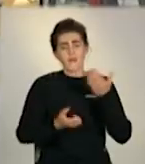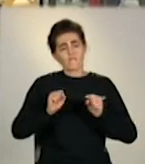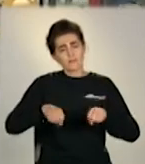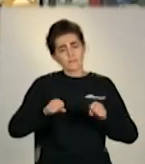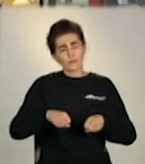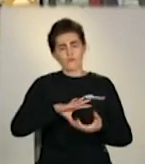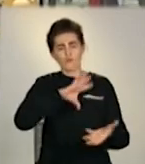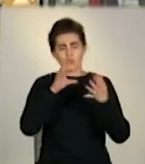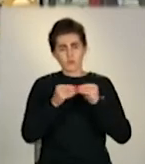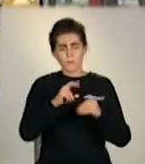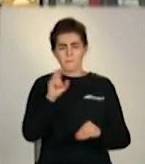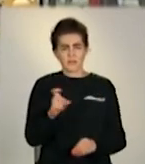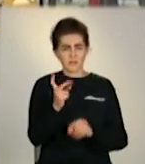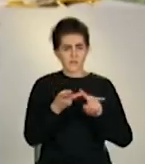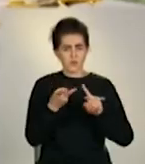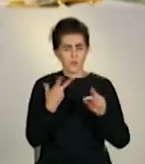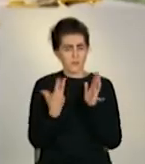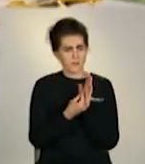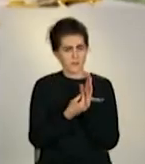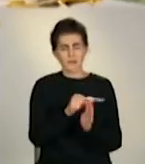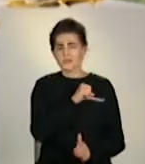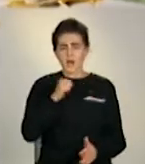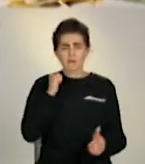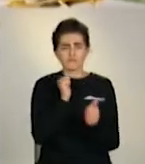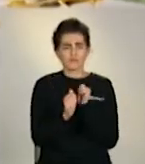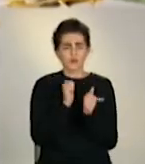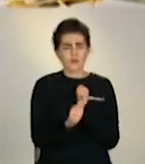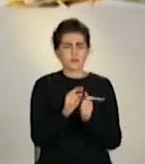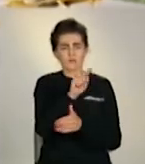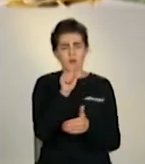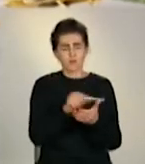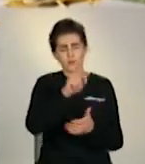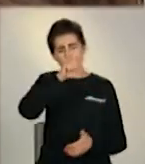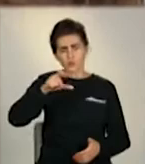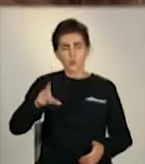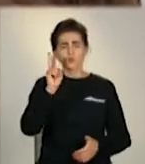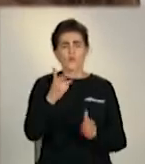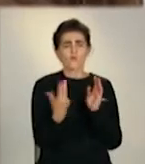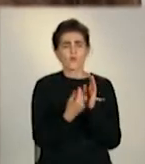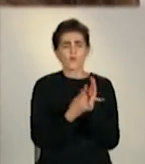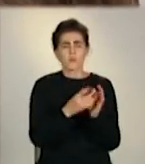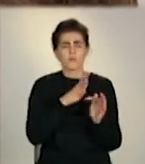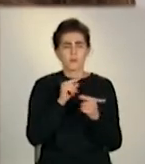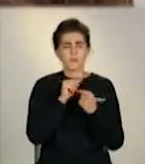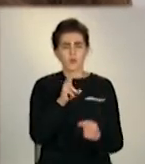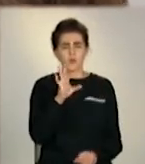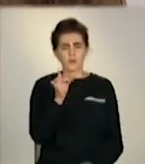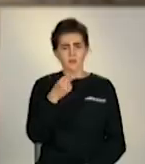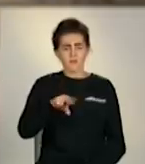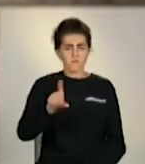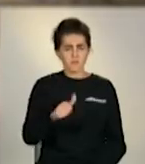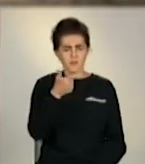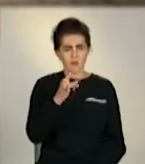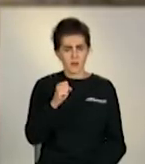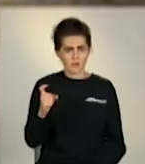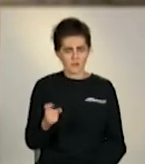взагалі без другої вакцини? Це найчастіші запитання від людей, які вакцинувалися проти ковіду вперше.